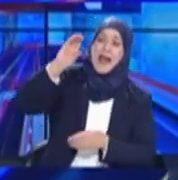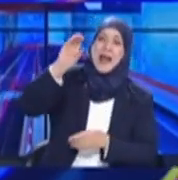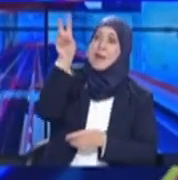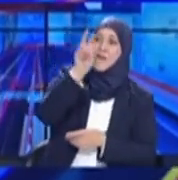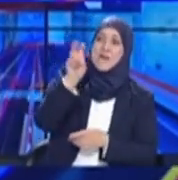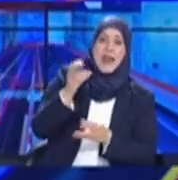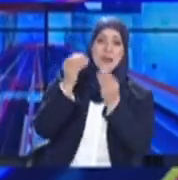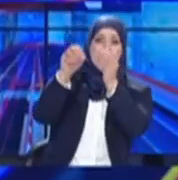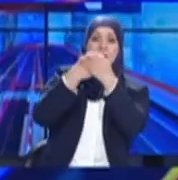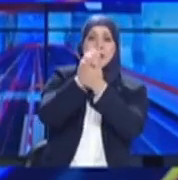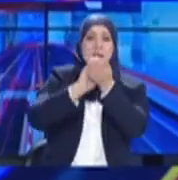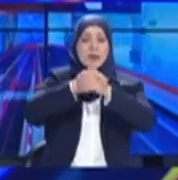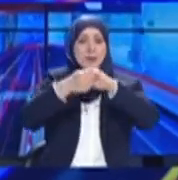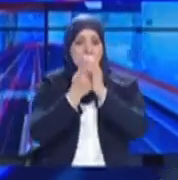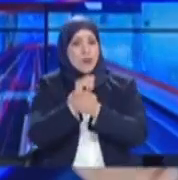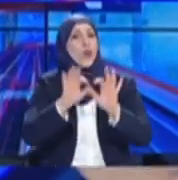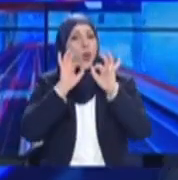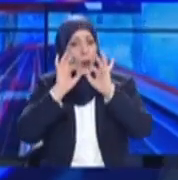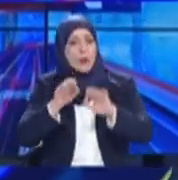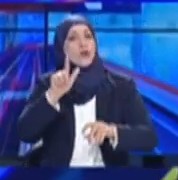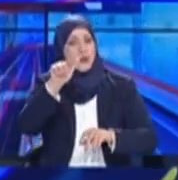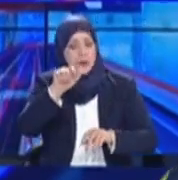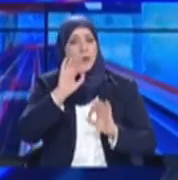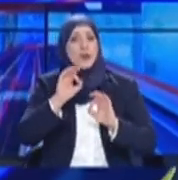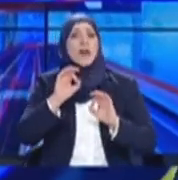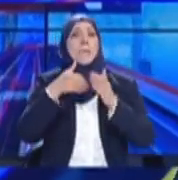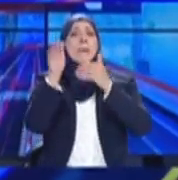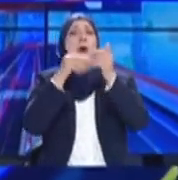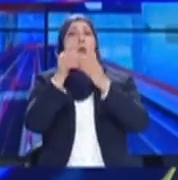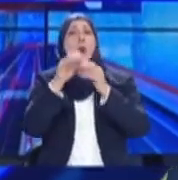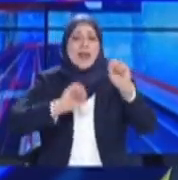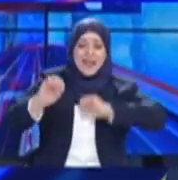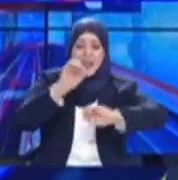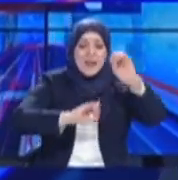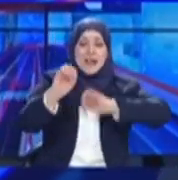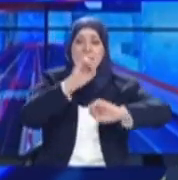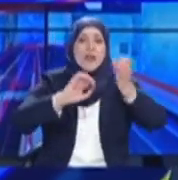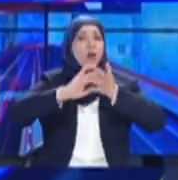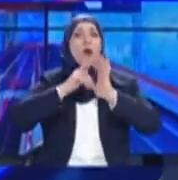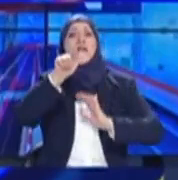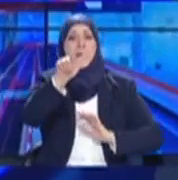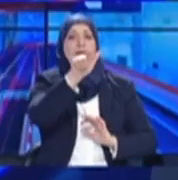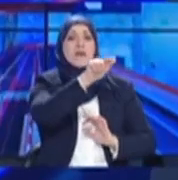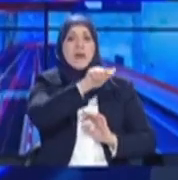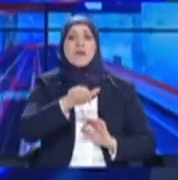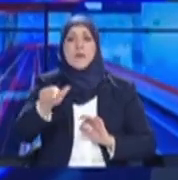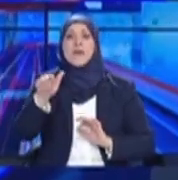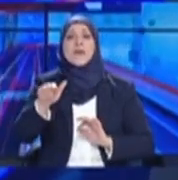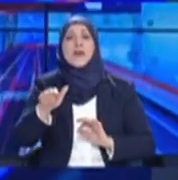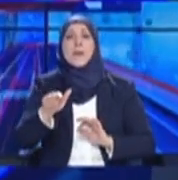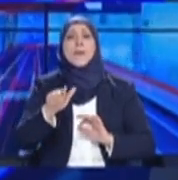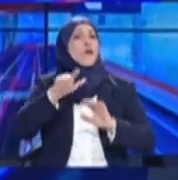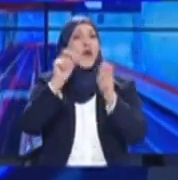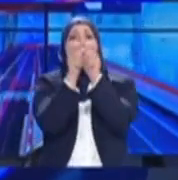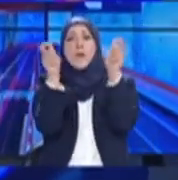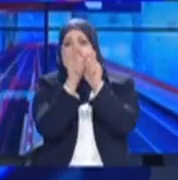والى في الادارات او في المصالح بخطوه موجوده مواد التنظيف كامله موجوده في كل المنشات